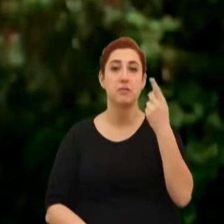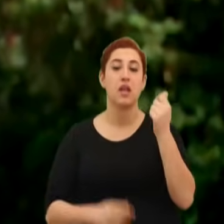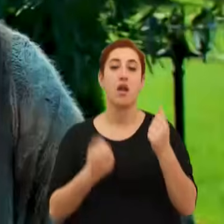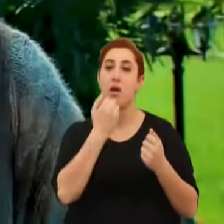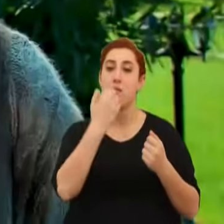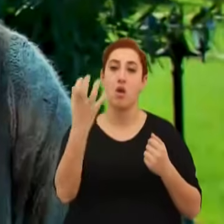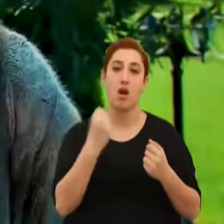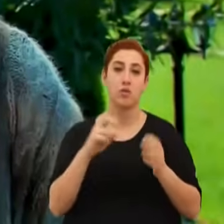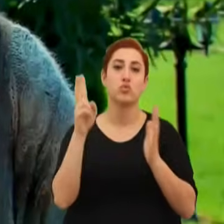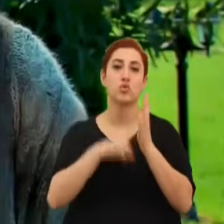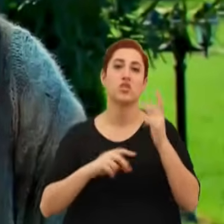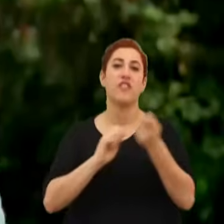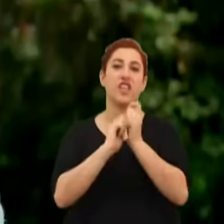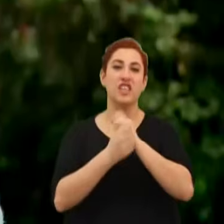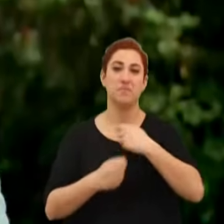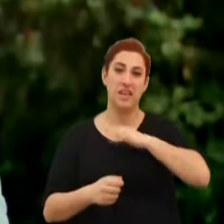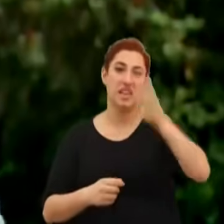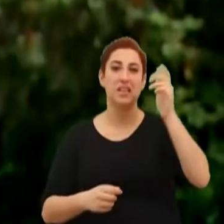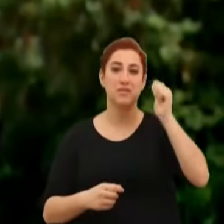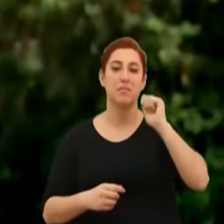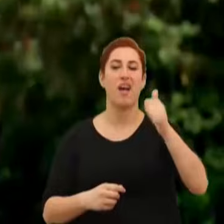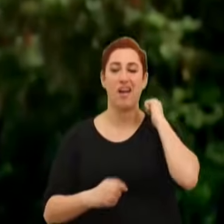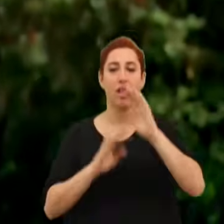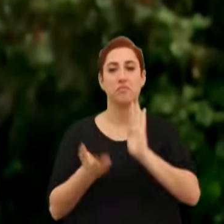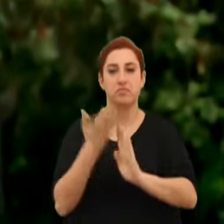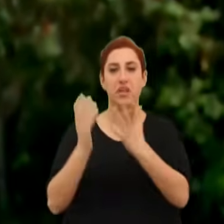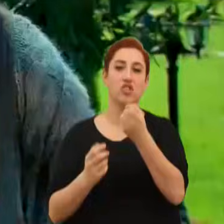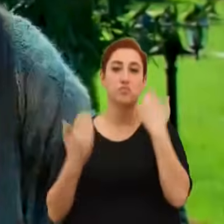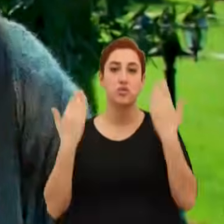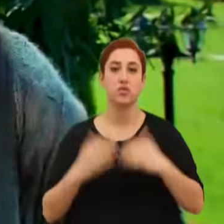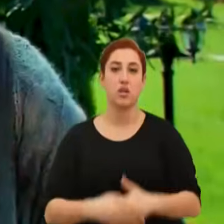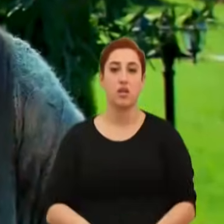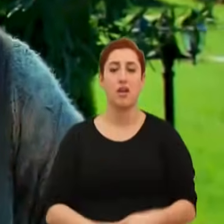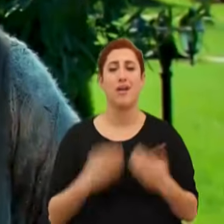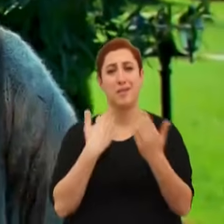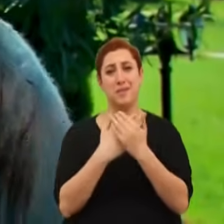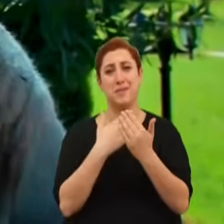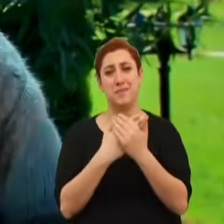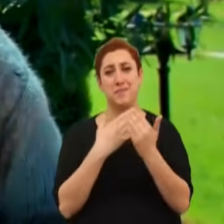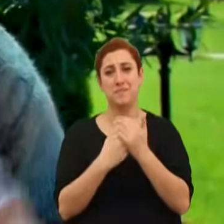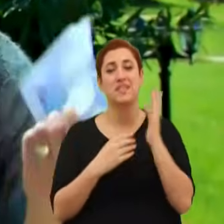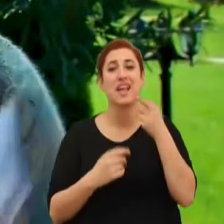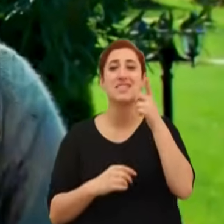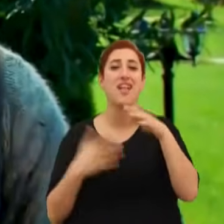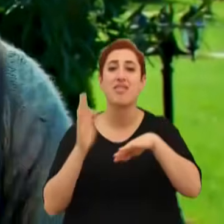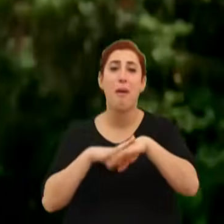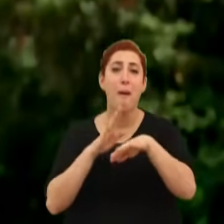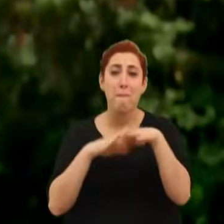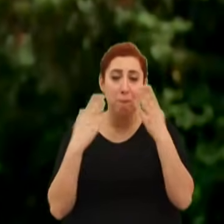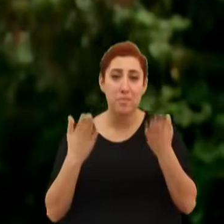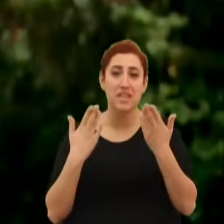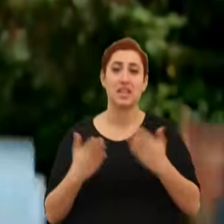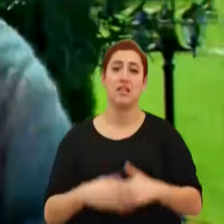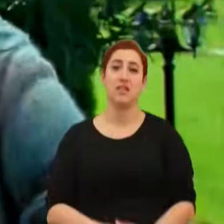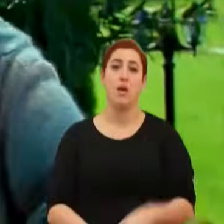5.000 lira kapora aldım. Ruhsatı değiştirmeye gittiğimde geri kalanı alacağım inşallah. Anam! Ya sen ne yaptın